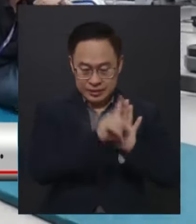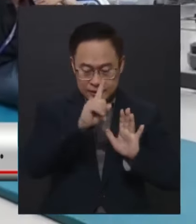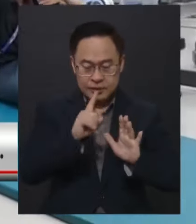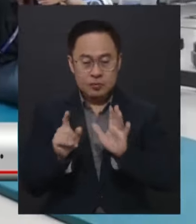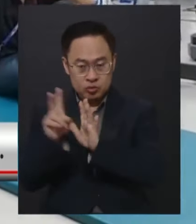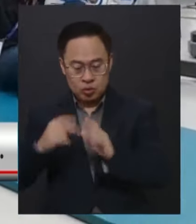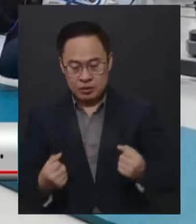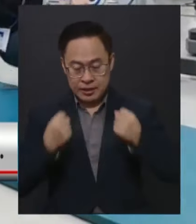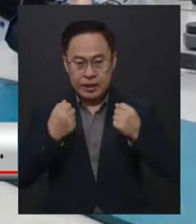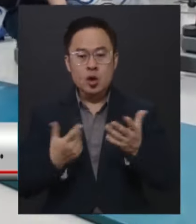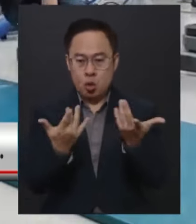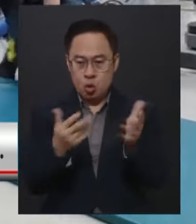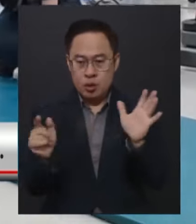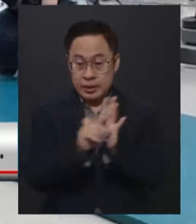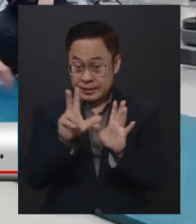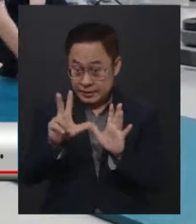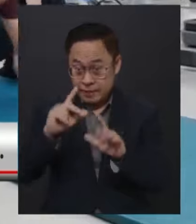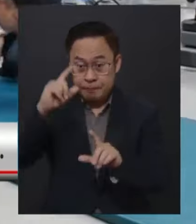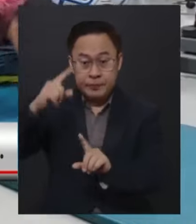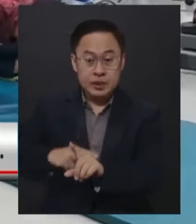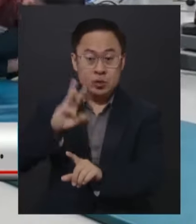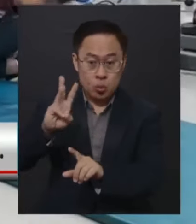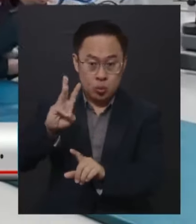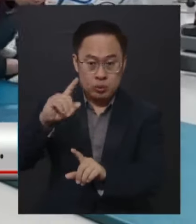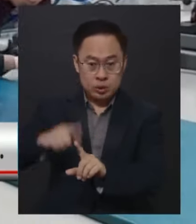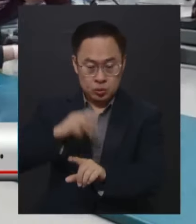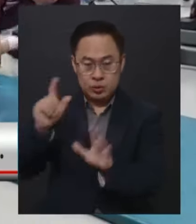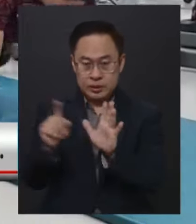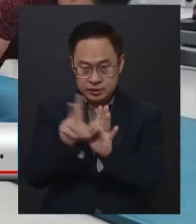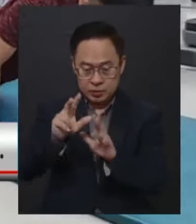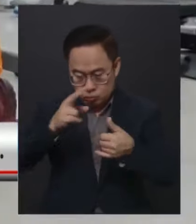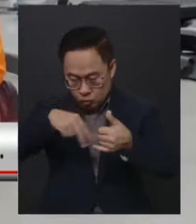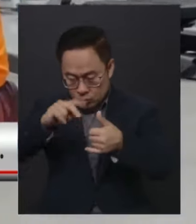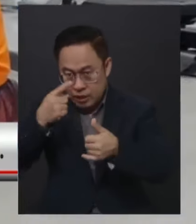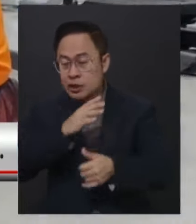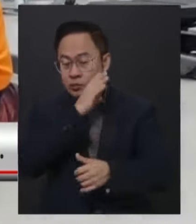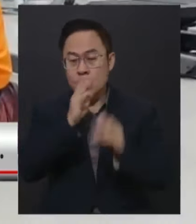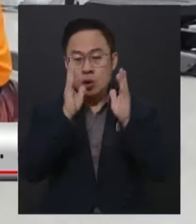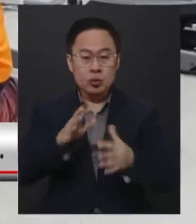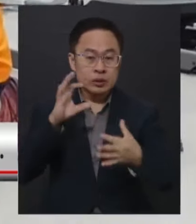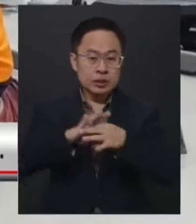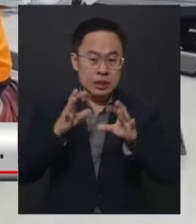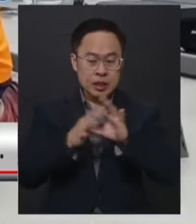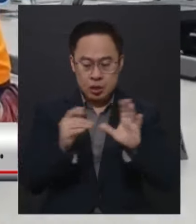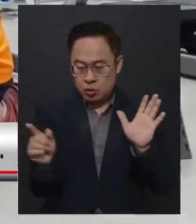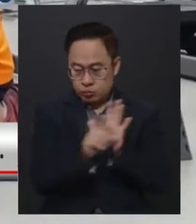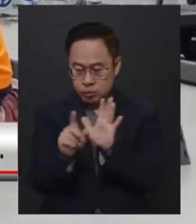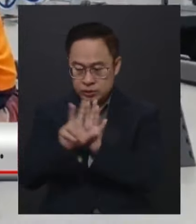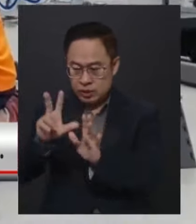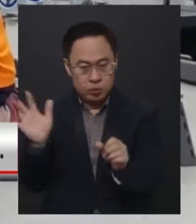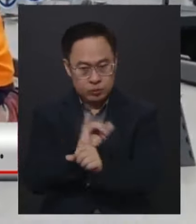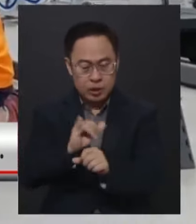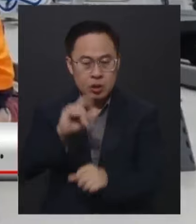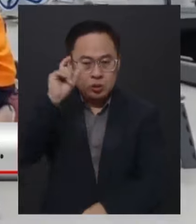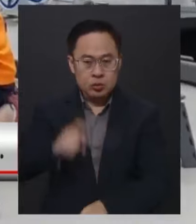เหลือการทดสอบครั้งสุดท้ายประมาณเดือนมิถุนายนซึ่งหากนักกีฬาคนไหนยังเข้ามาทดสอบไม่ครบ3ครั้งก็จะ